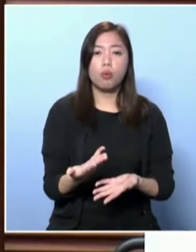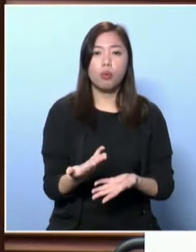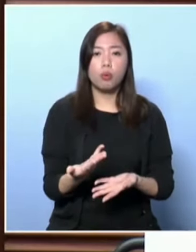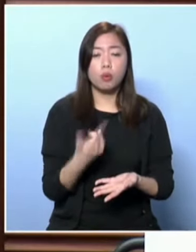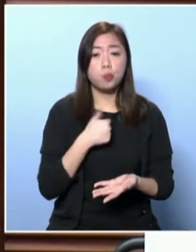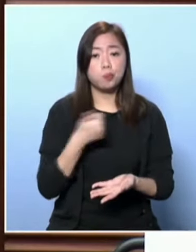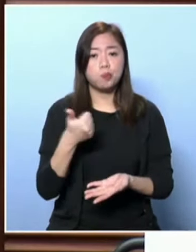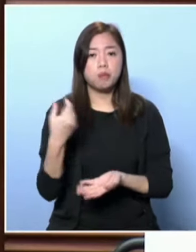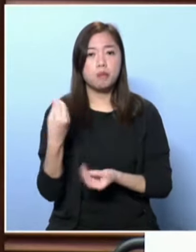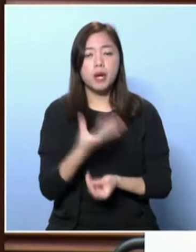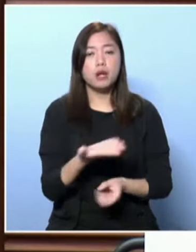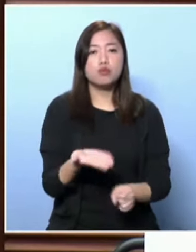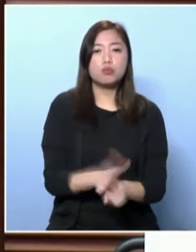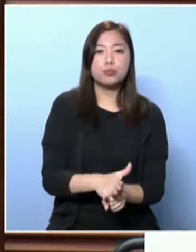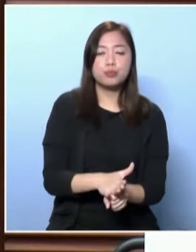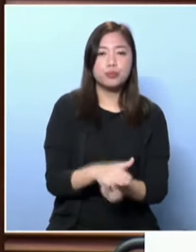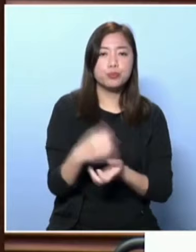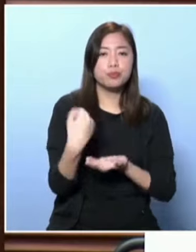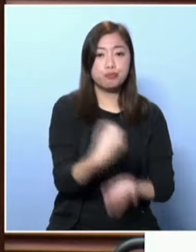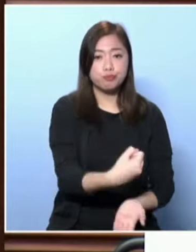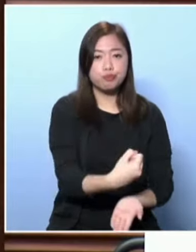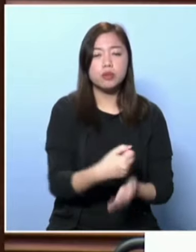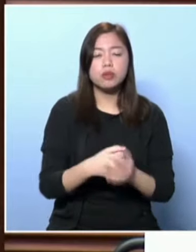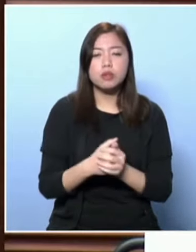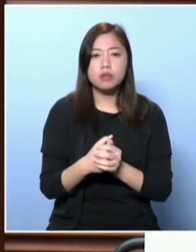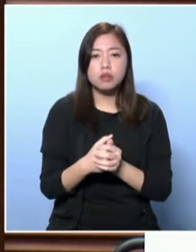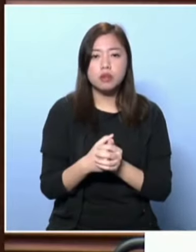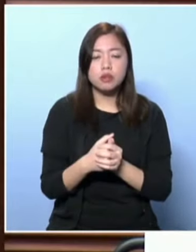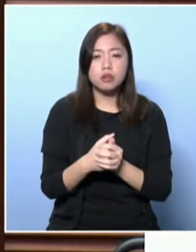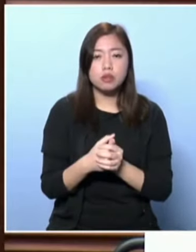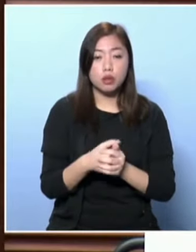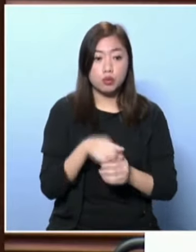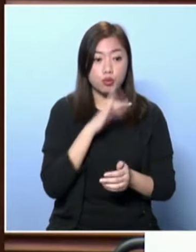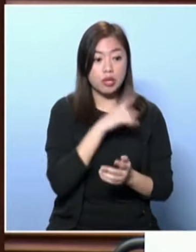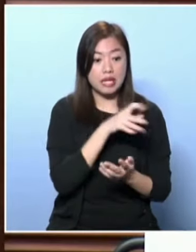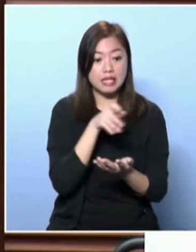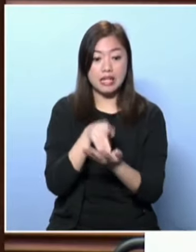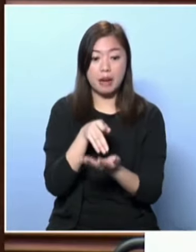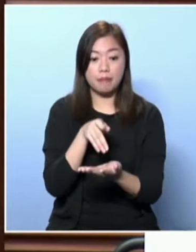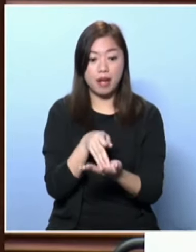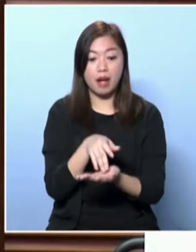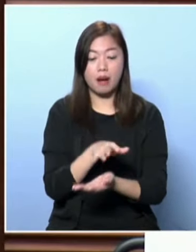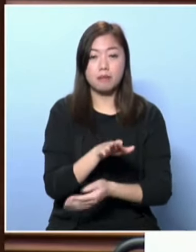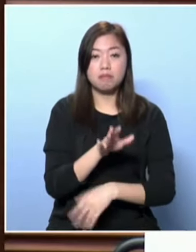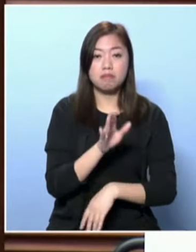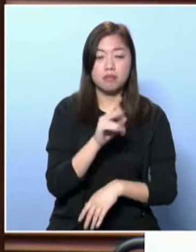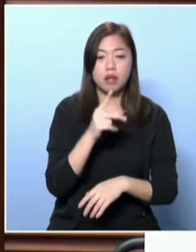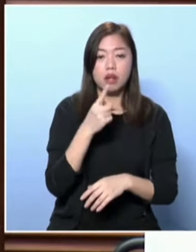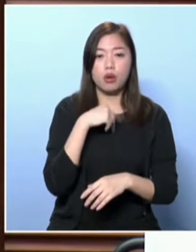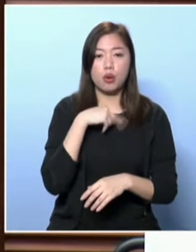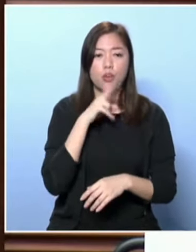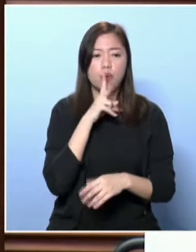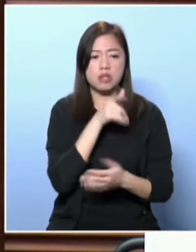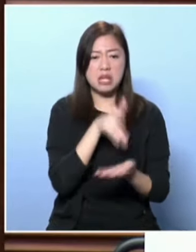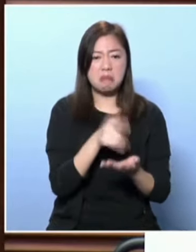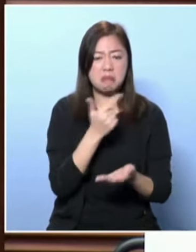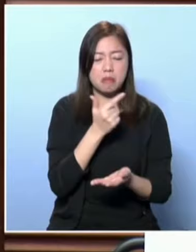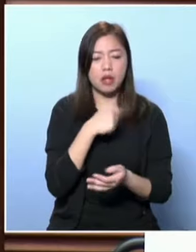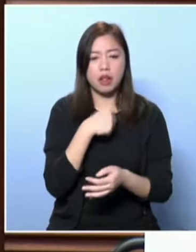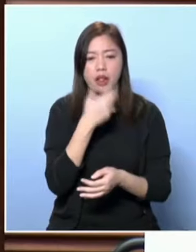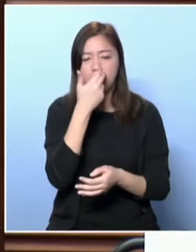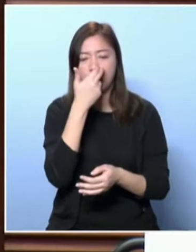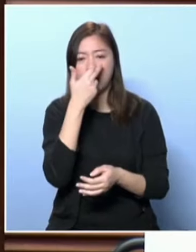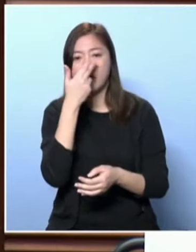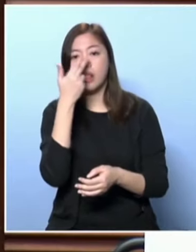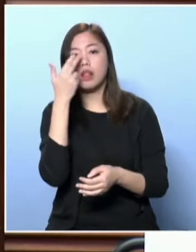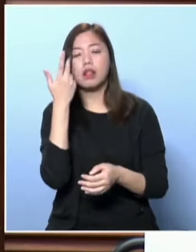都會有津貼俾翻佢。咁所以唔係你唔參與就有所謂少少嘅獎積式嘅懲罰，而事實上我哋亦都有啲鼓